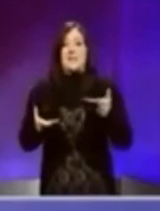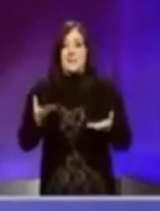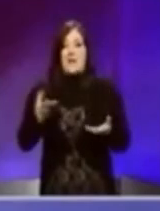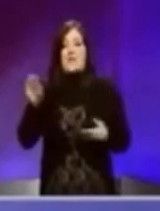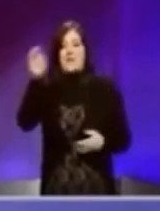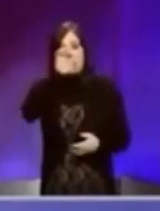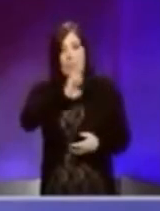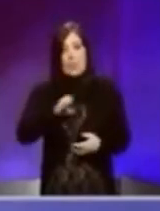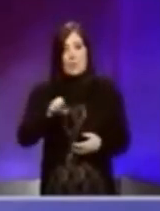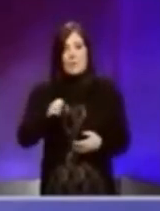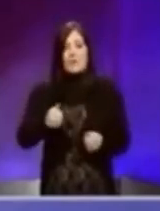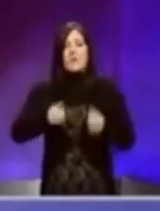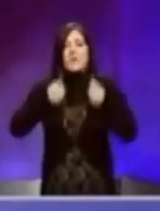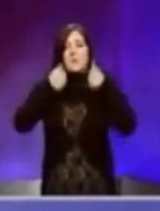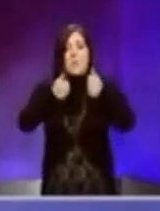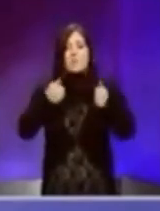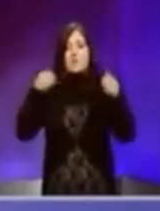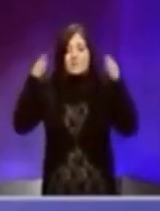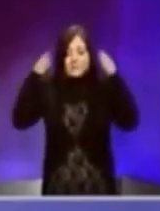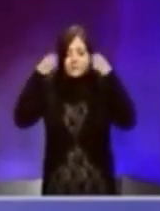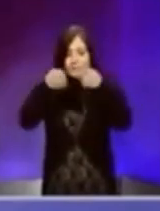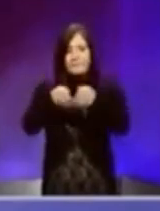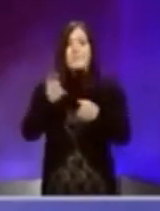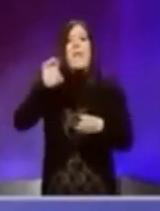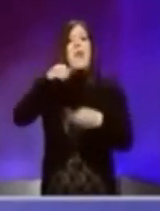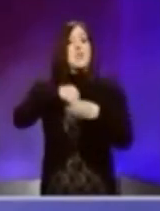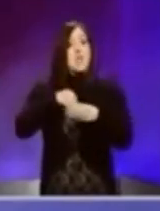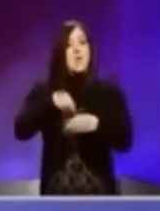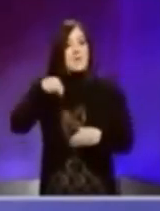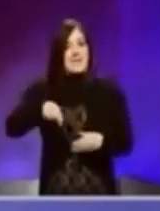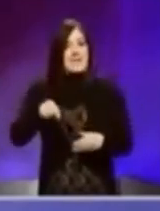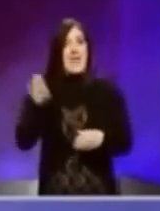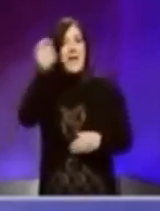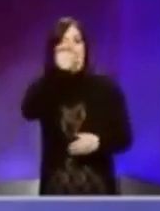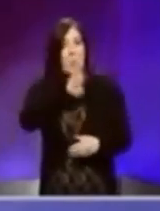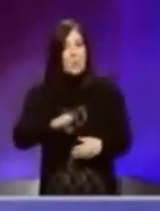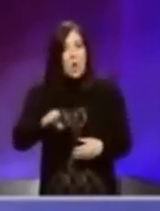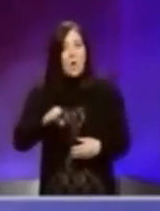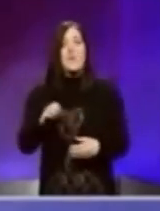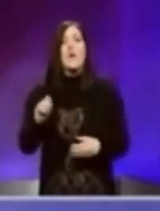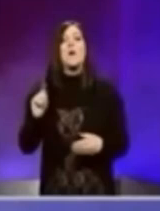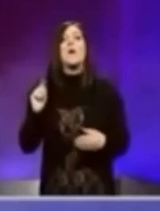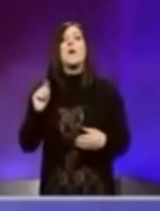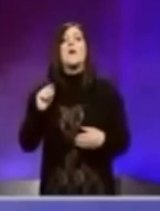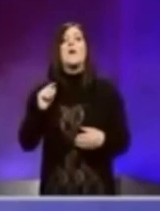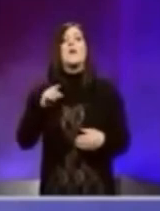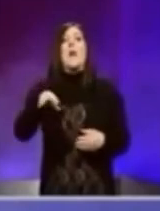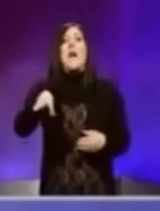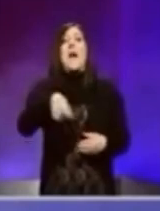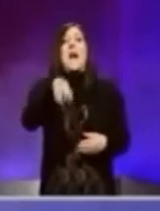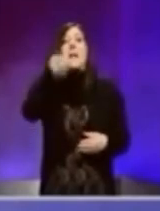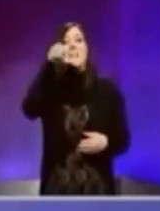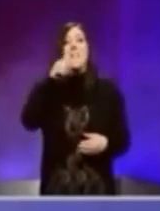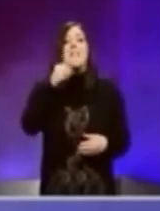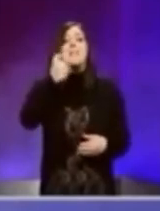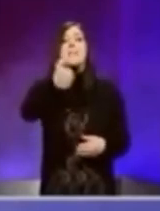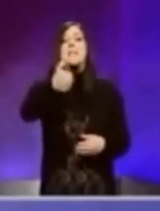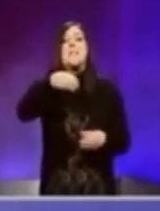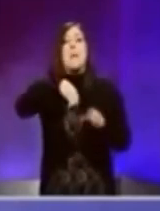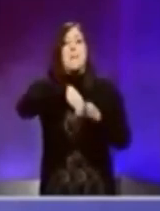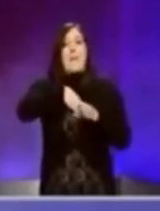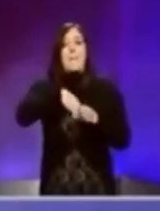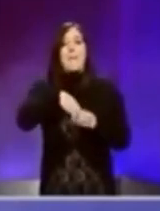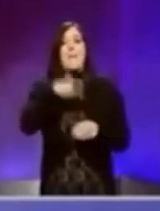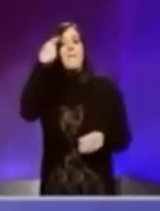għajnejna li l-elezzjonijiet li qegħdin nikkampanjaw għalihom ser iwasslu għal elezzjoni ta' sitt membri parlamentari Ewropej fi Sejm